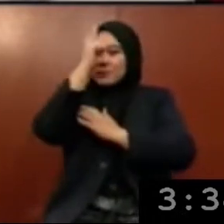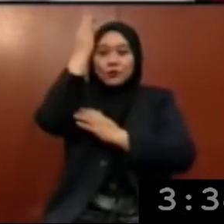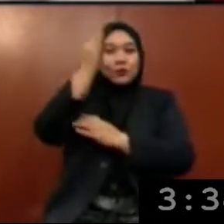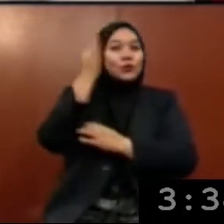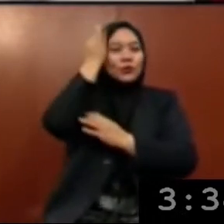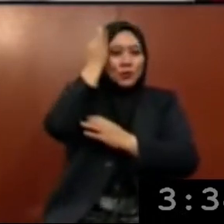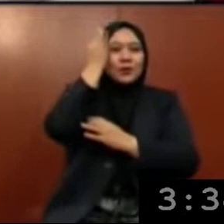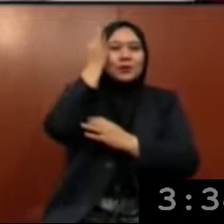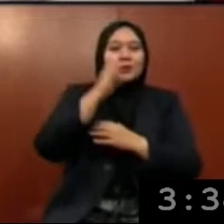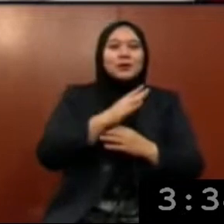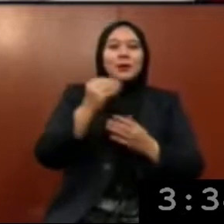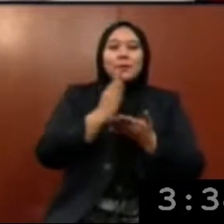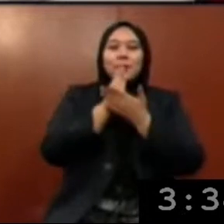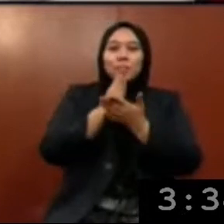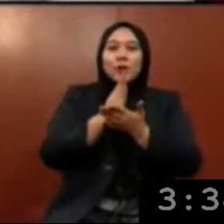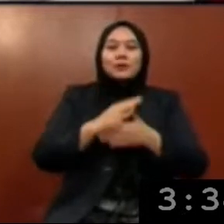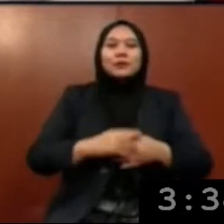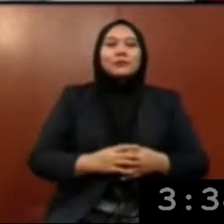persekutuan bantuan